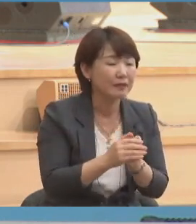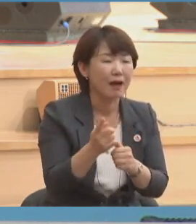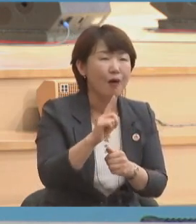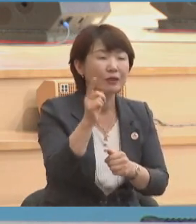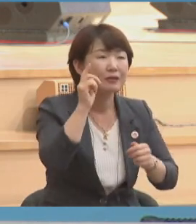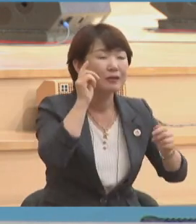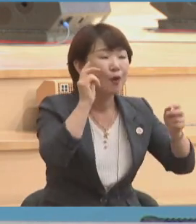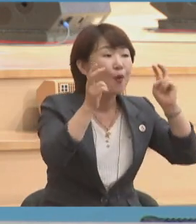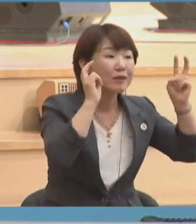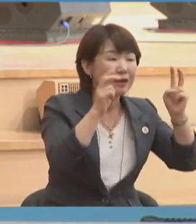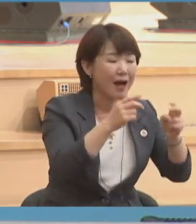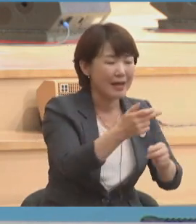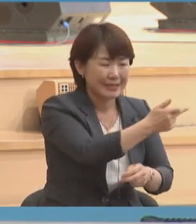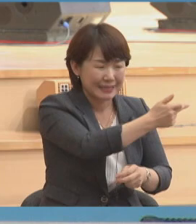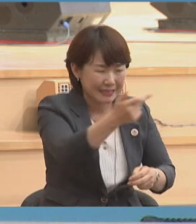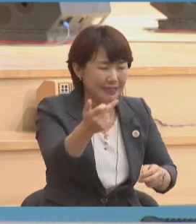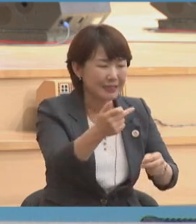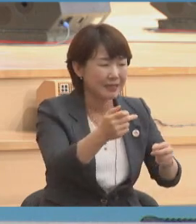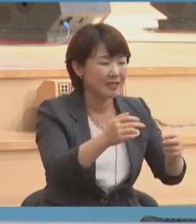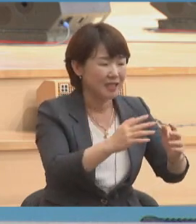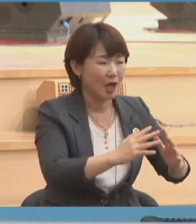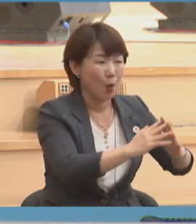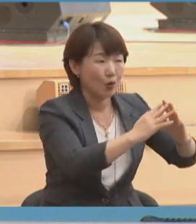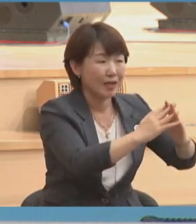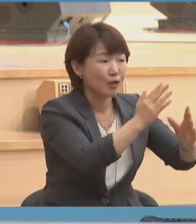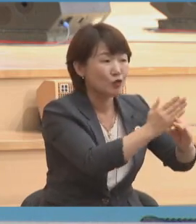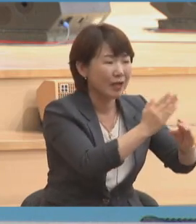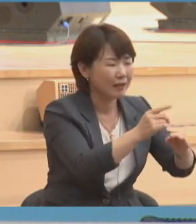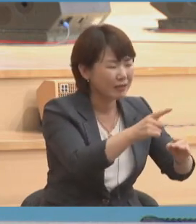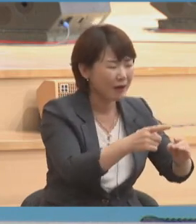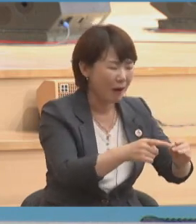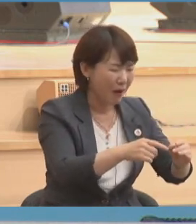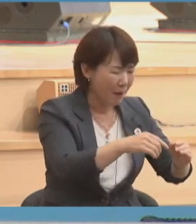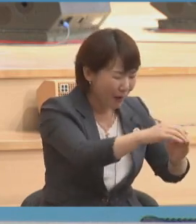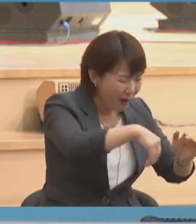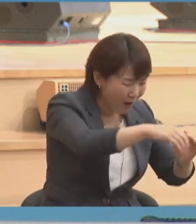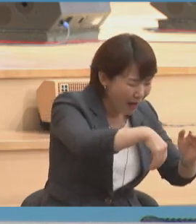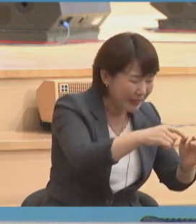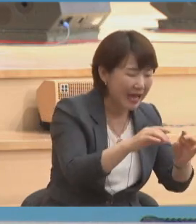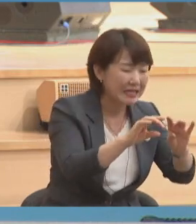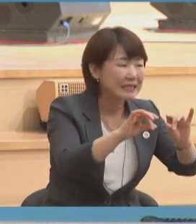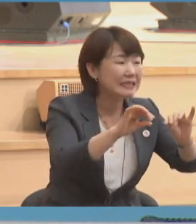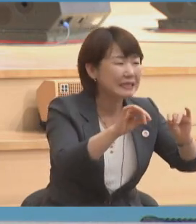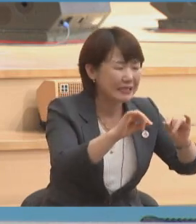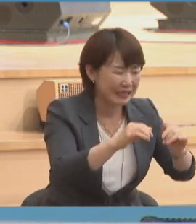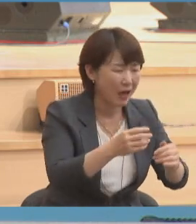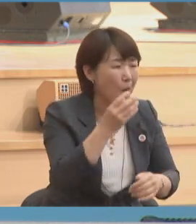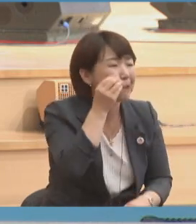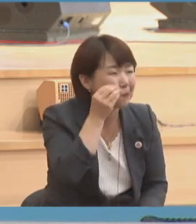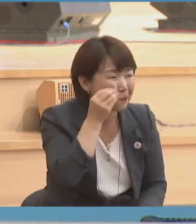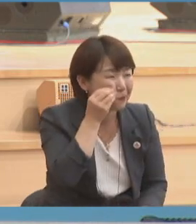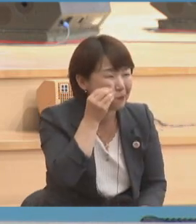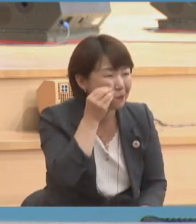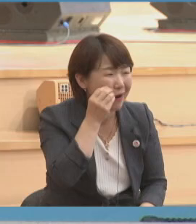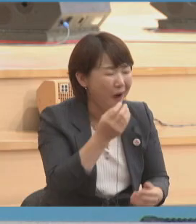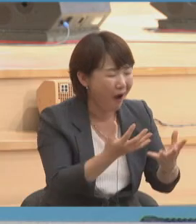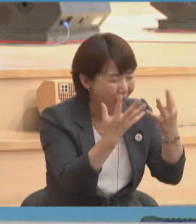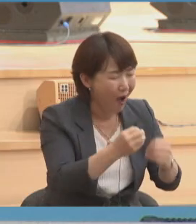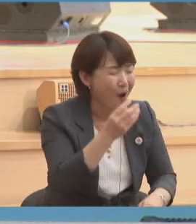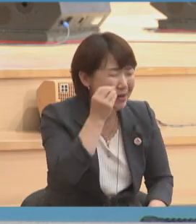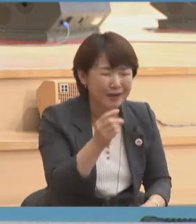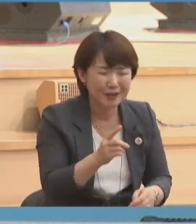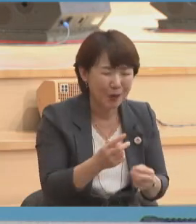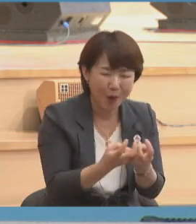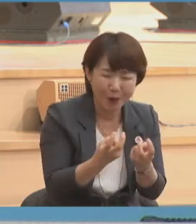대형 공사를 진행 중이었는데 그쪽에서도 엄청난 분량의 흙이 남았대. 이걸 처리를 못하는